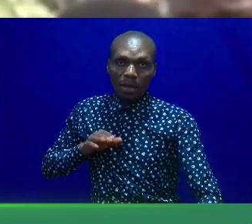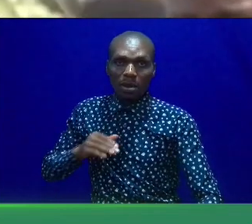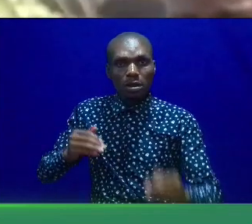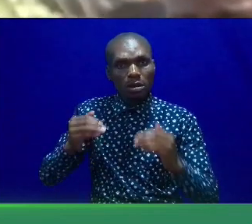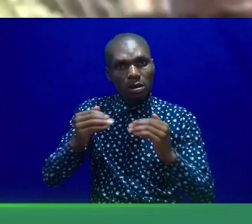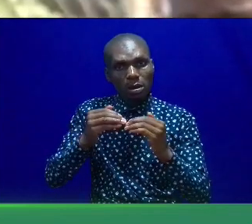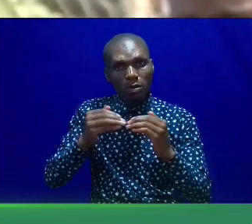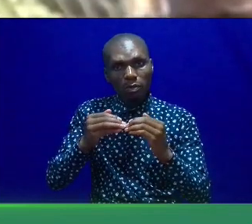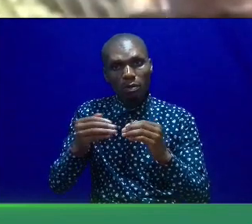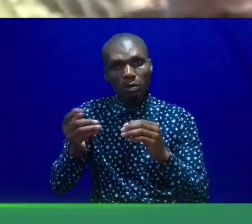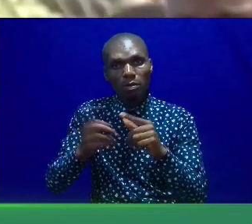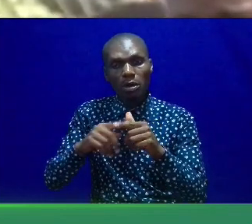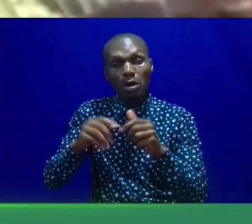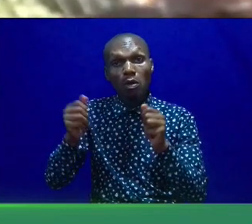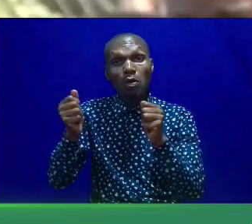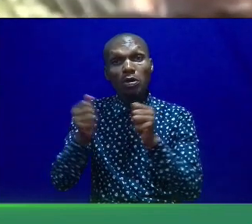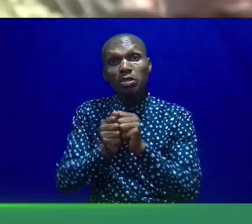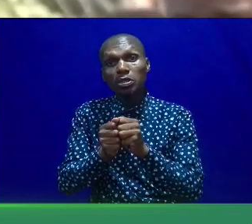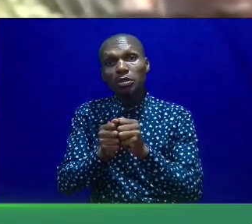ikiwa katika